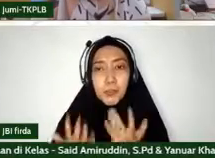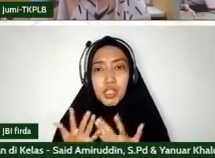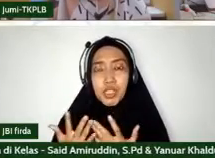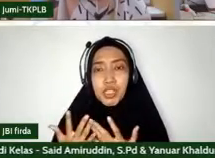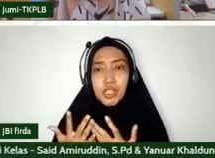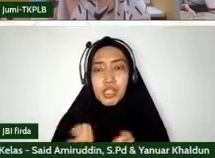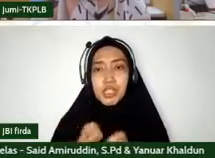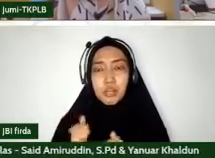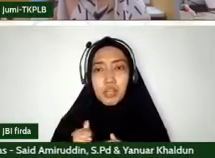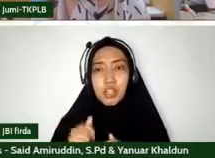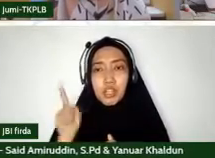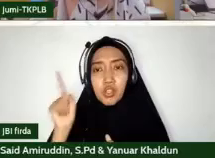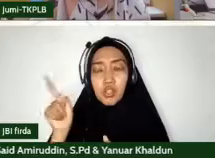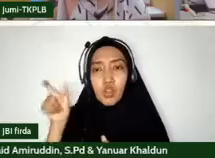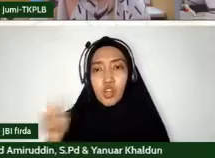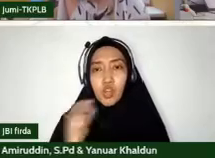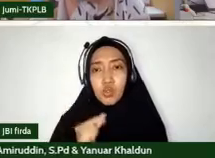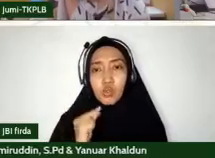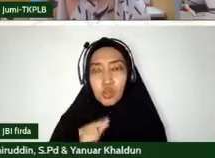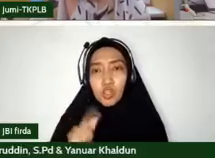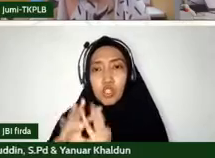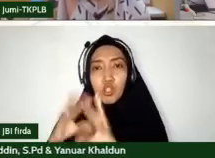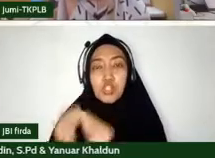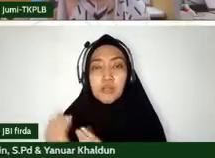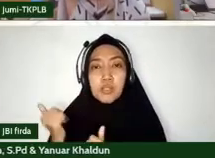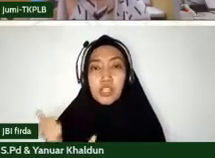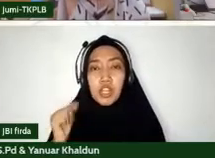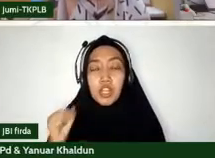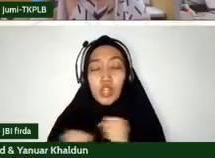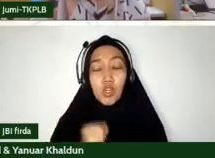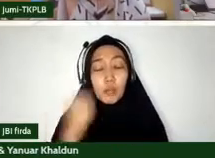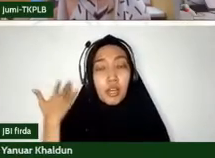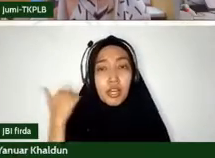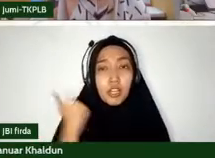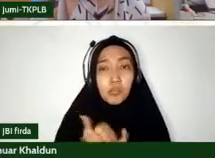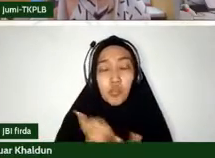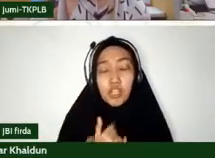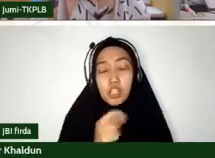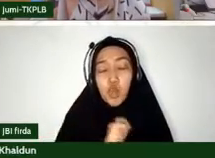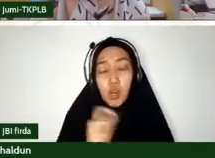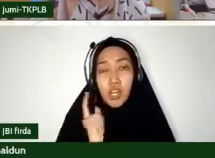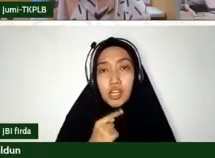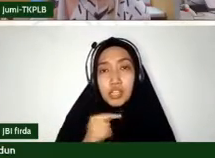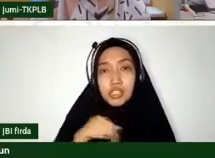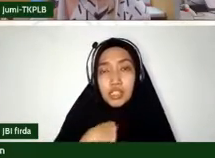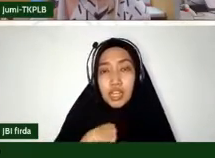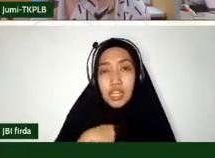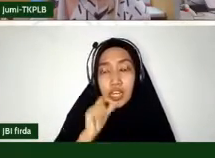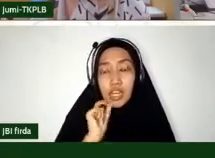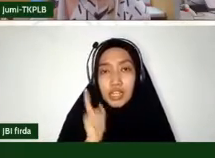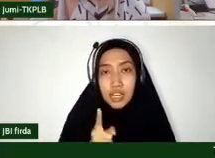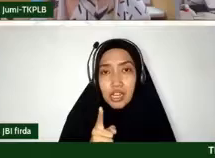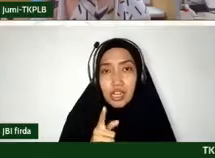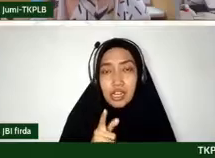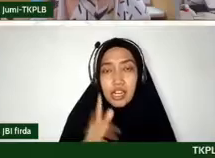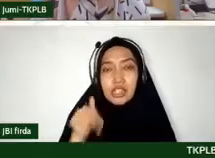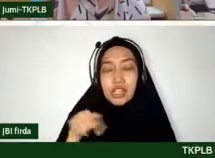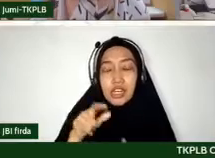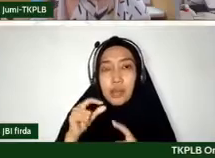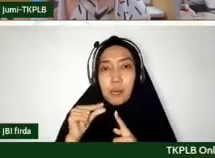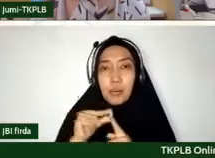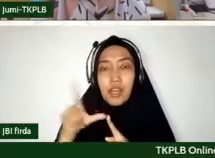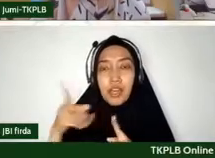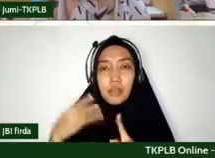disediakan satu orang guru yang memang inklusi. Karena kemarinnya, tahun-tahun kemarin kebetulan sekolah saya ada, sekarang karena sudah ada PLB jadi dipindahkan ke sekolah